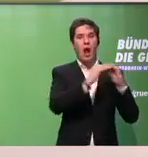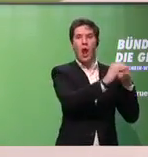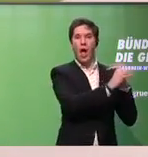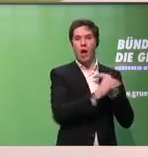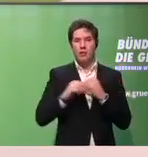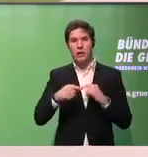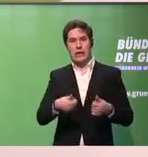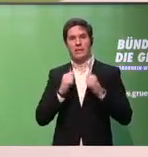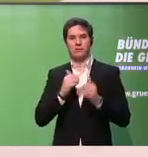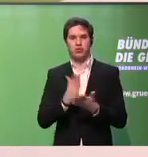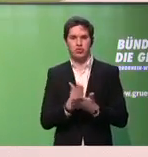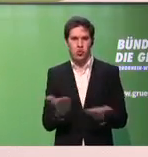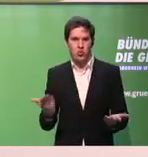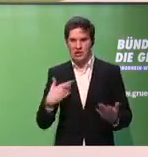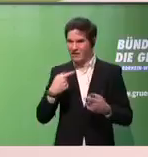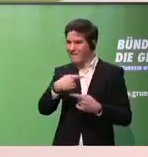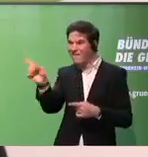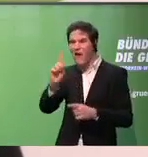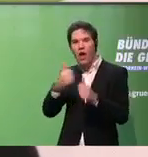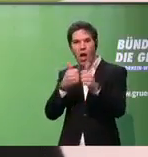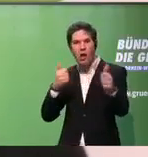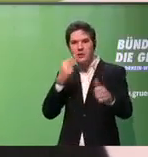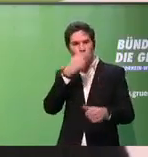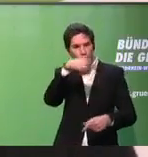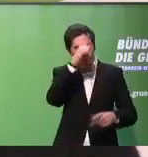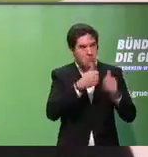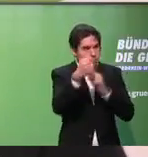wenig mehr hintergeblieben. Und